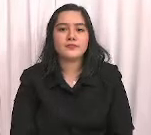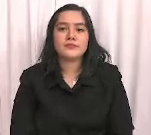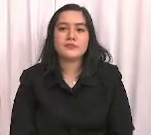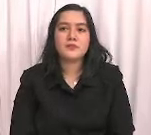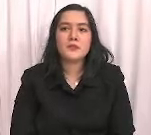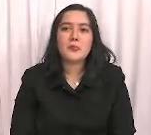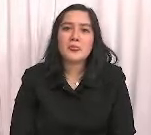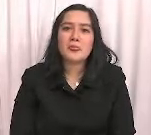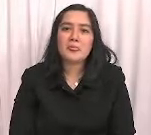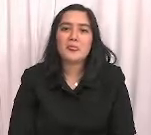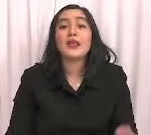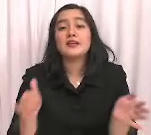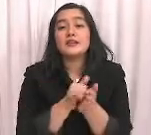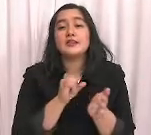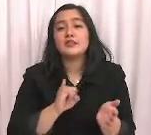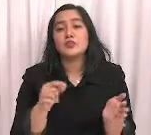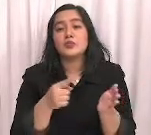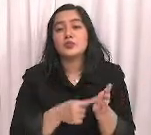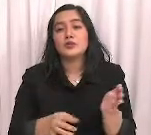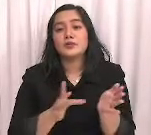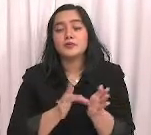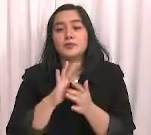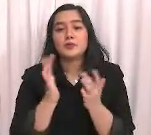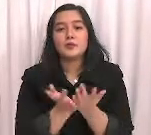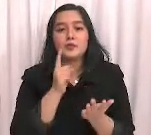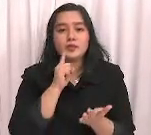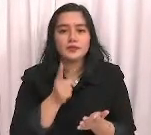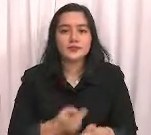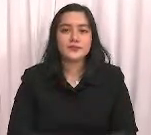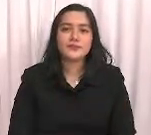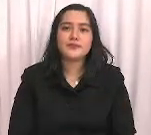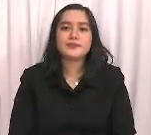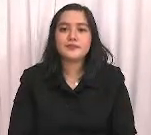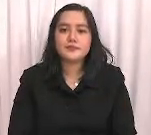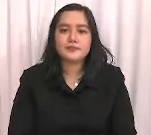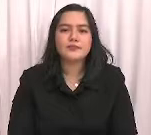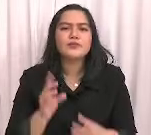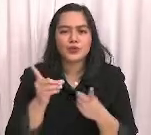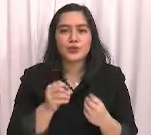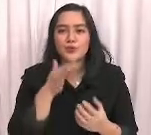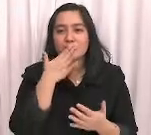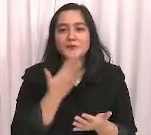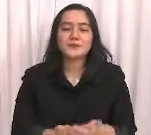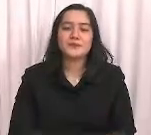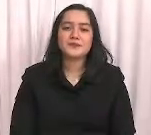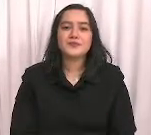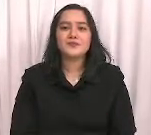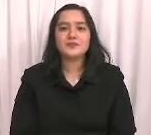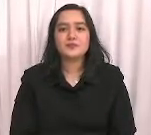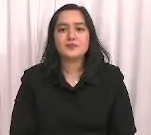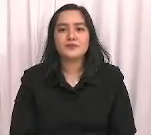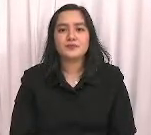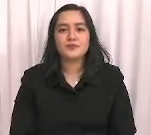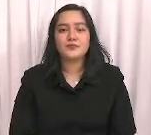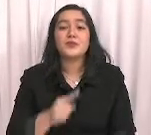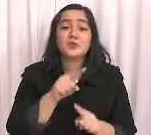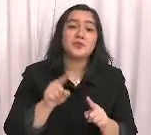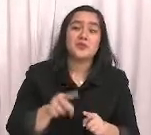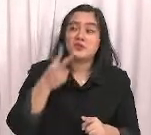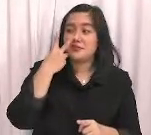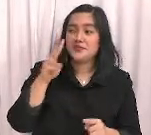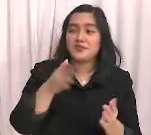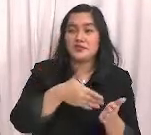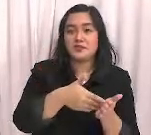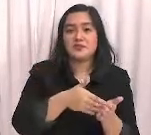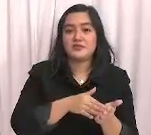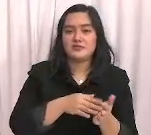Summarize na yan dito, sinasabi dito sa verse na ito. Do good. Do good. Do good. Pag may nakita kang kahinaan, do good. Alright? Don't